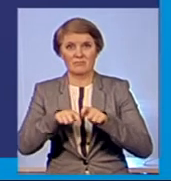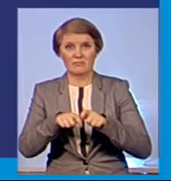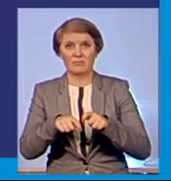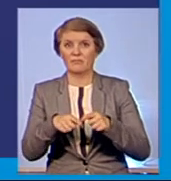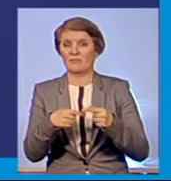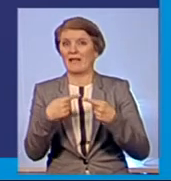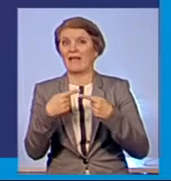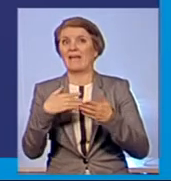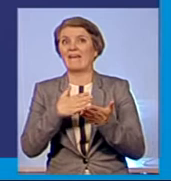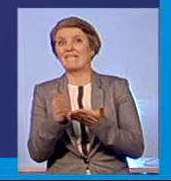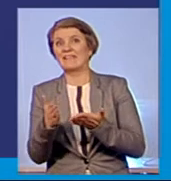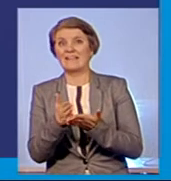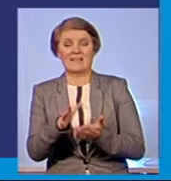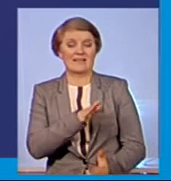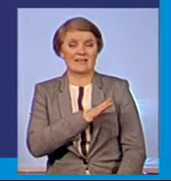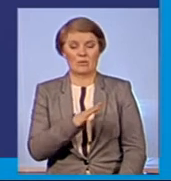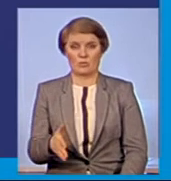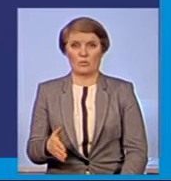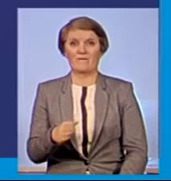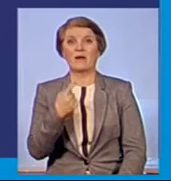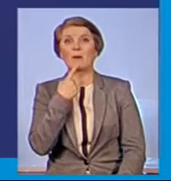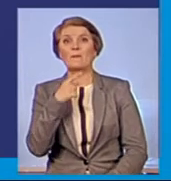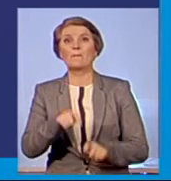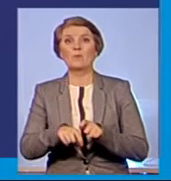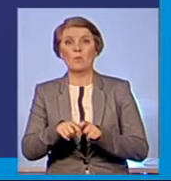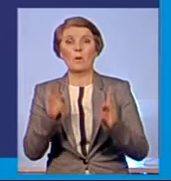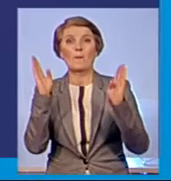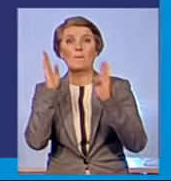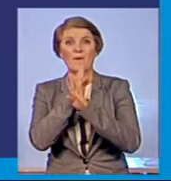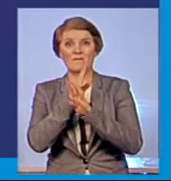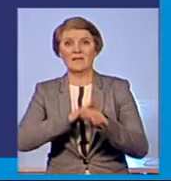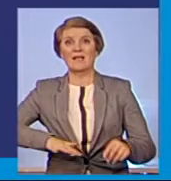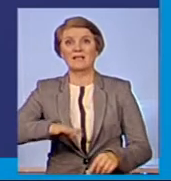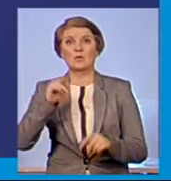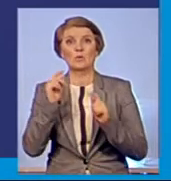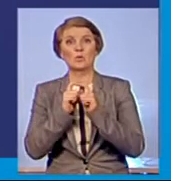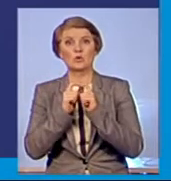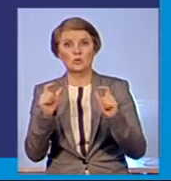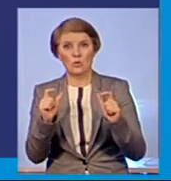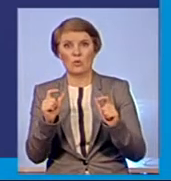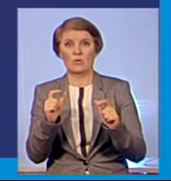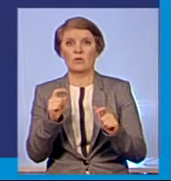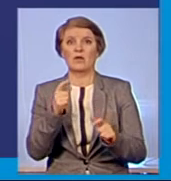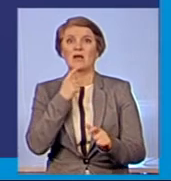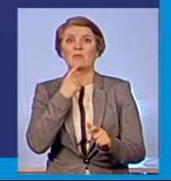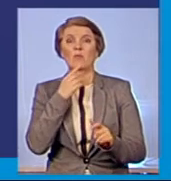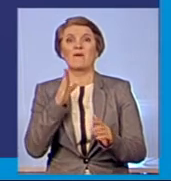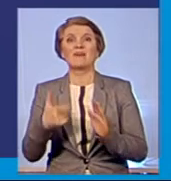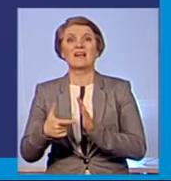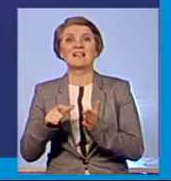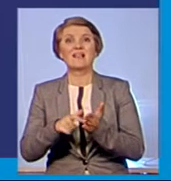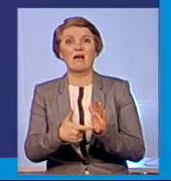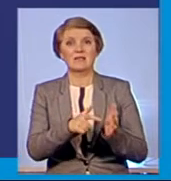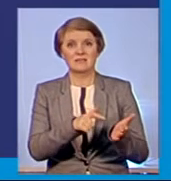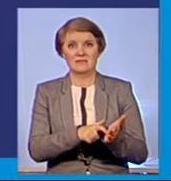не було, а у нас не виявлено. В тих пробах атмосферного повітря, які є на території школи, і в тих пробах, які відбиралися в класі, також